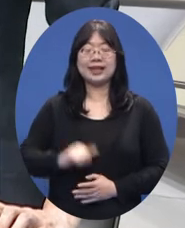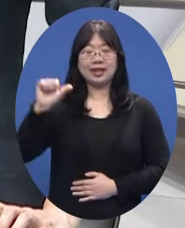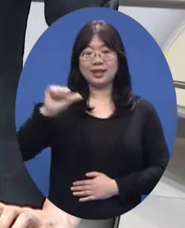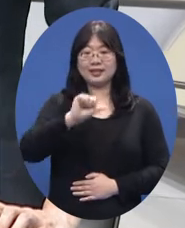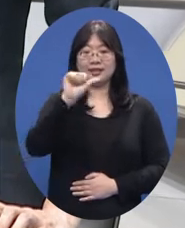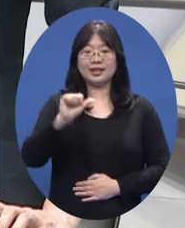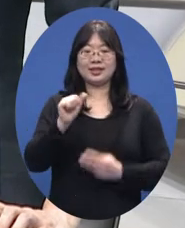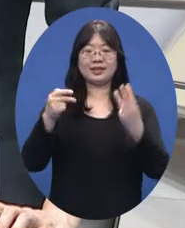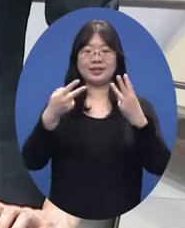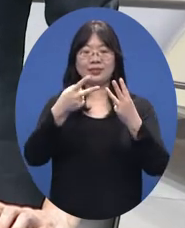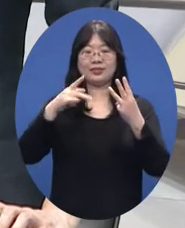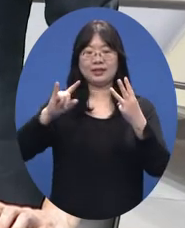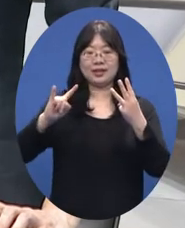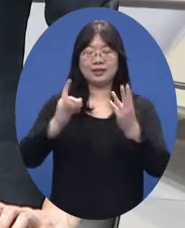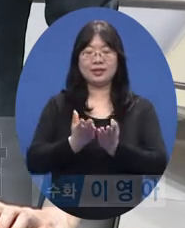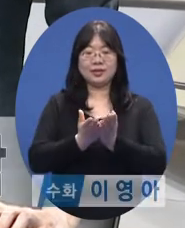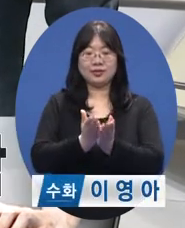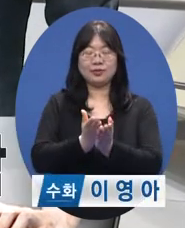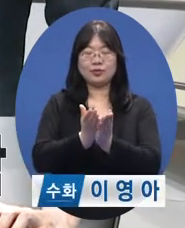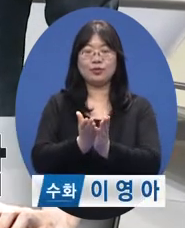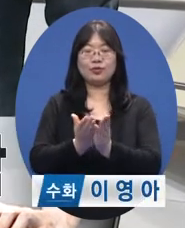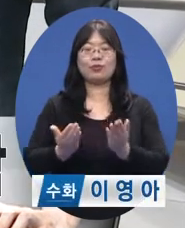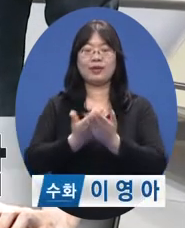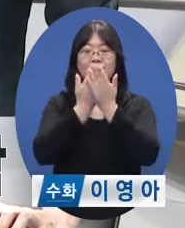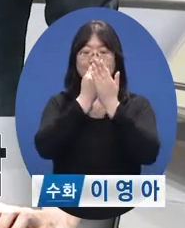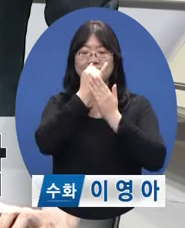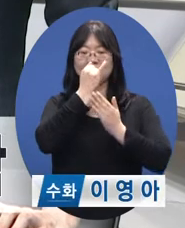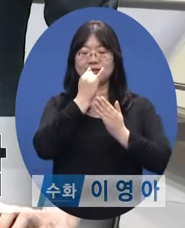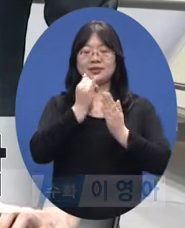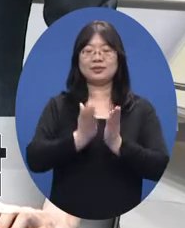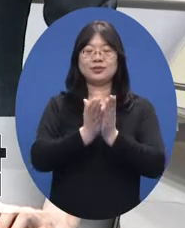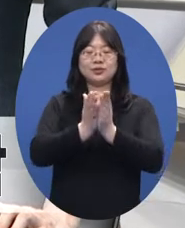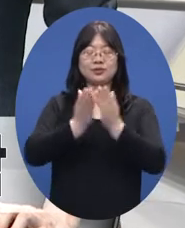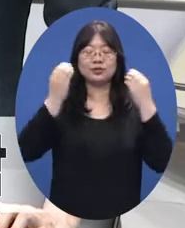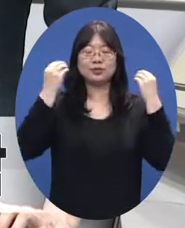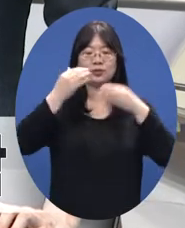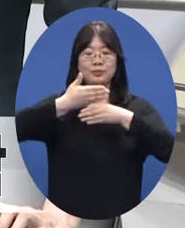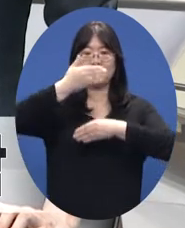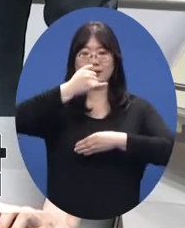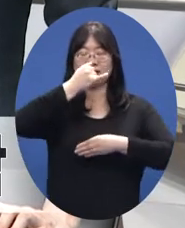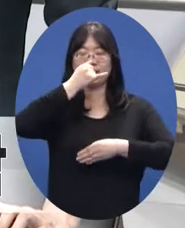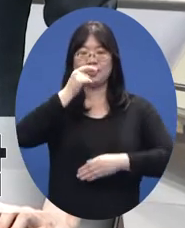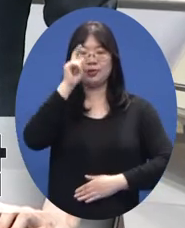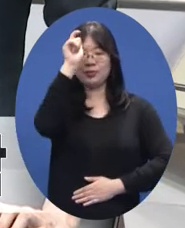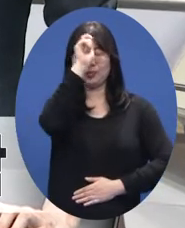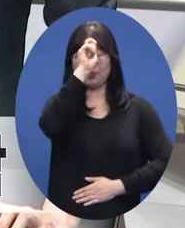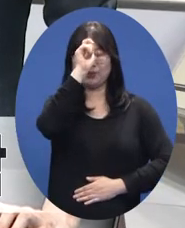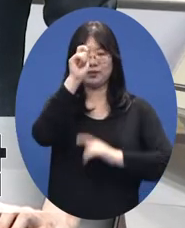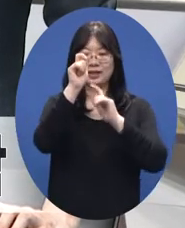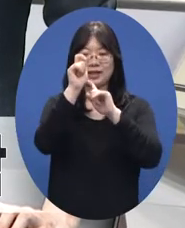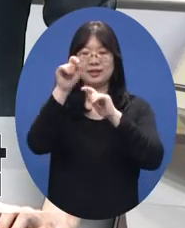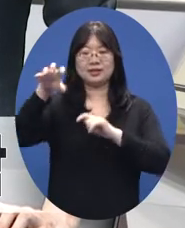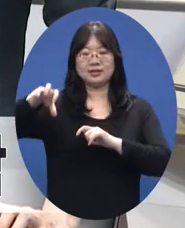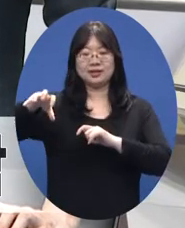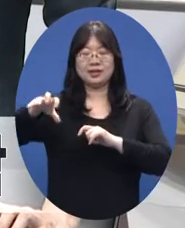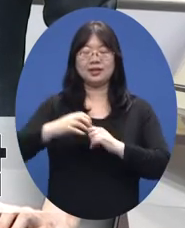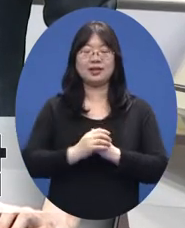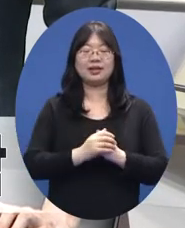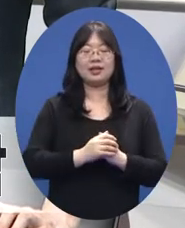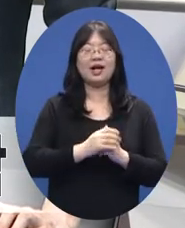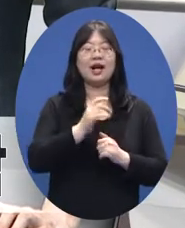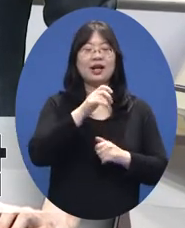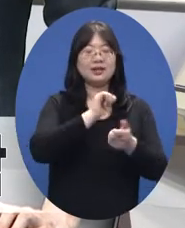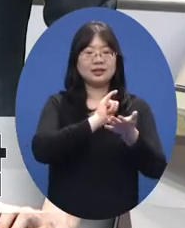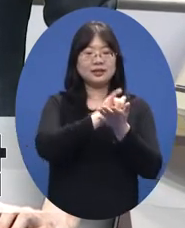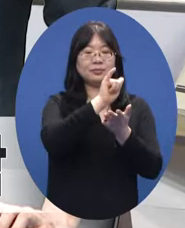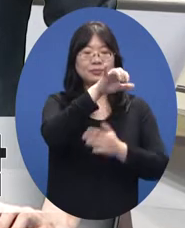아시아 3대 보트쇼로 부상한 경기국제 보트쇼의 막이 올랐습니다. 고양 킨텍스와 김포 아라마리나에서 나흘 동안